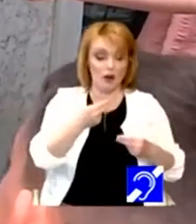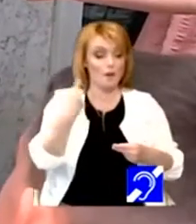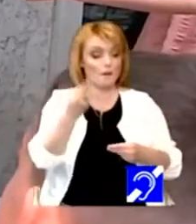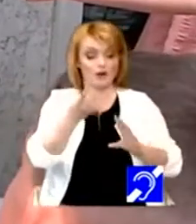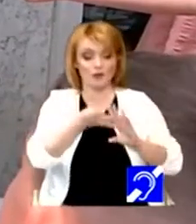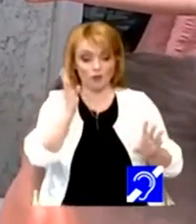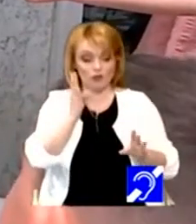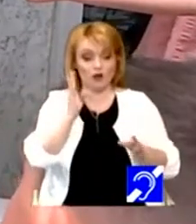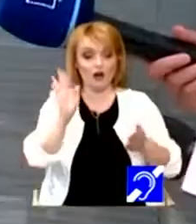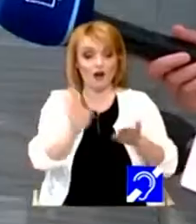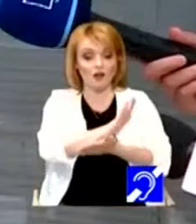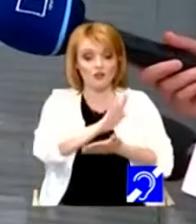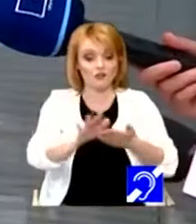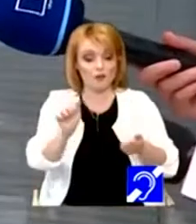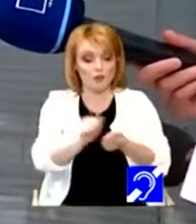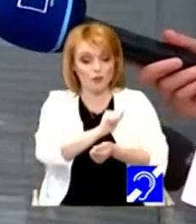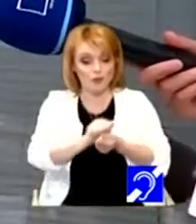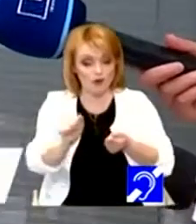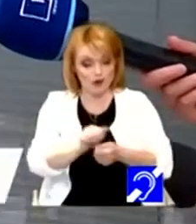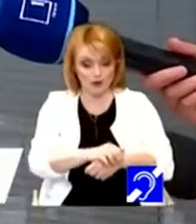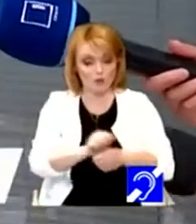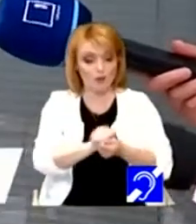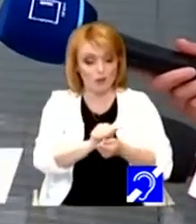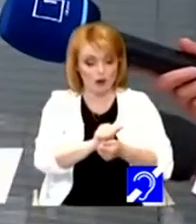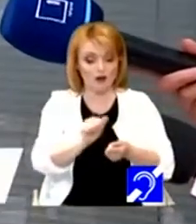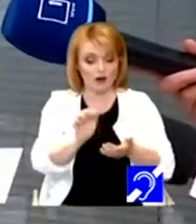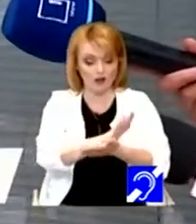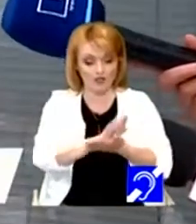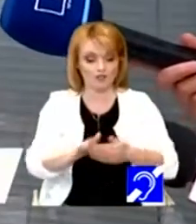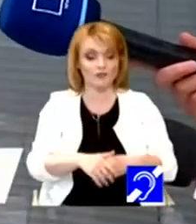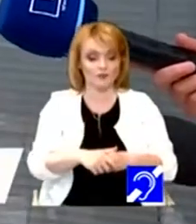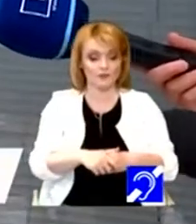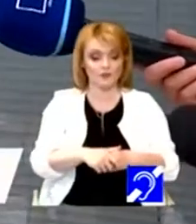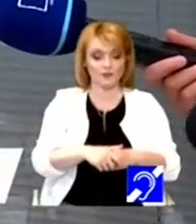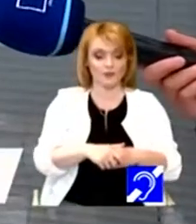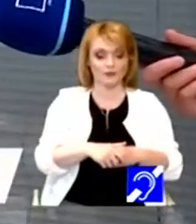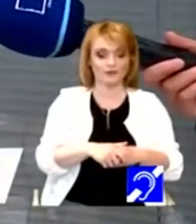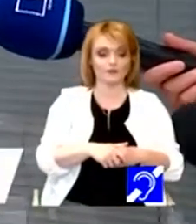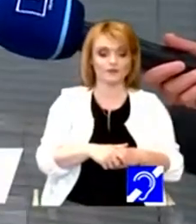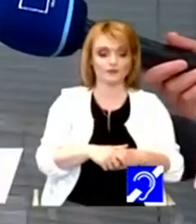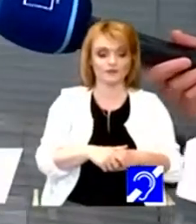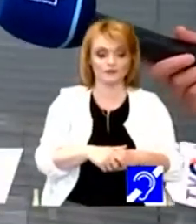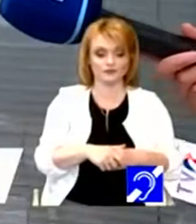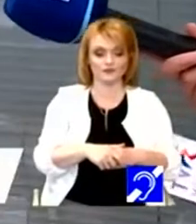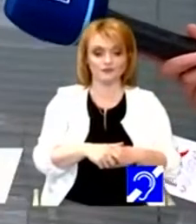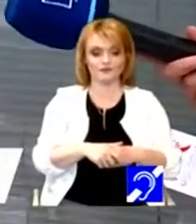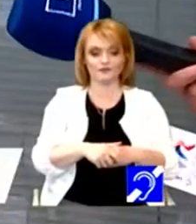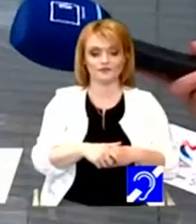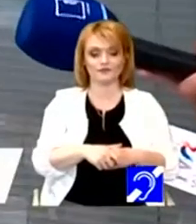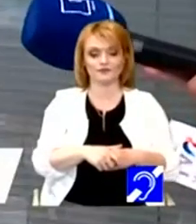este produs bancnota. Asta nu înseamnă că nu sunt alte semne care pot fi citite și depistate.